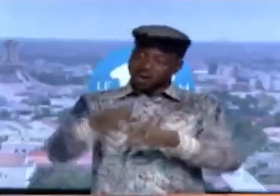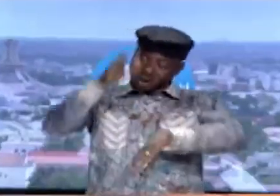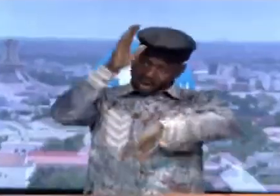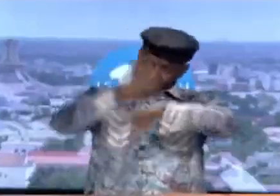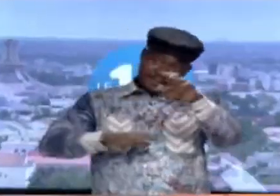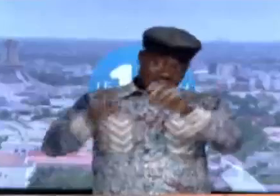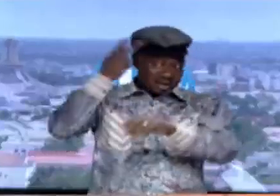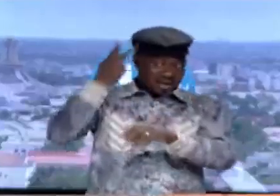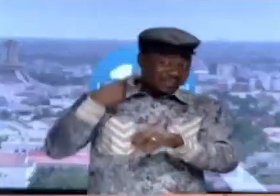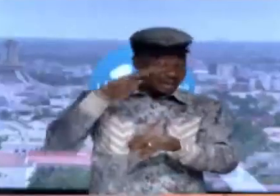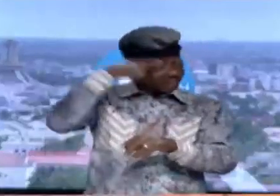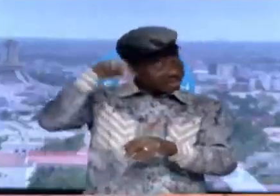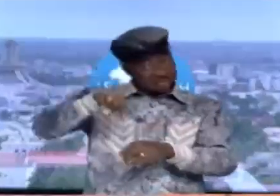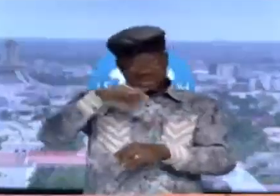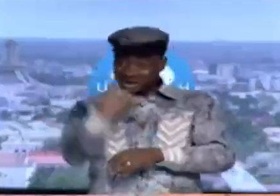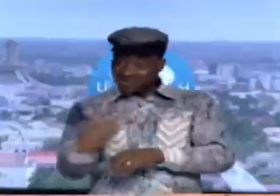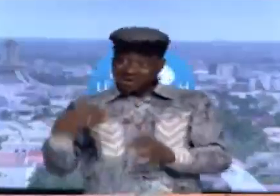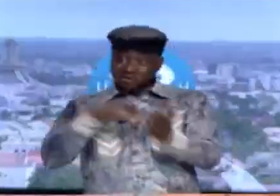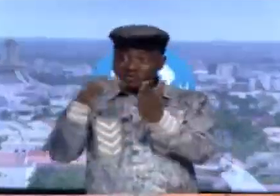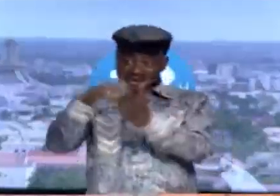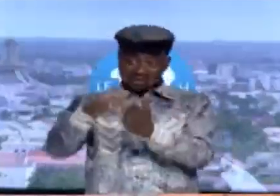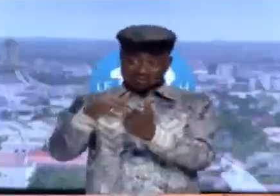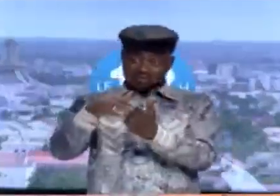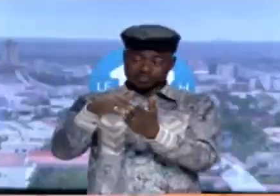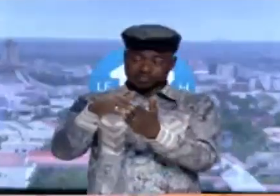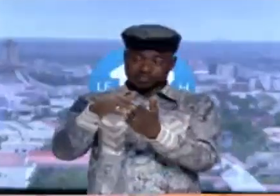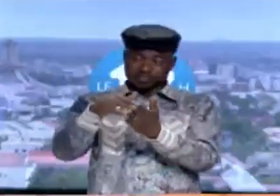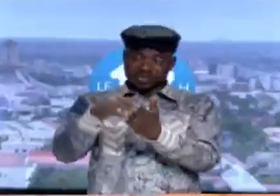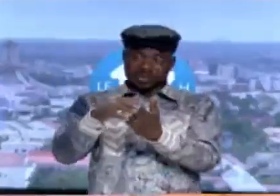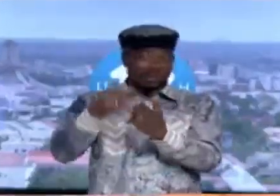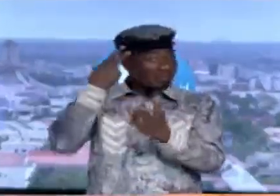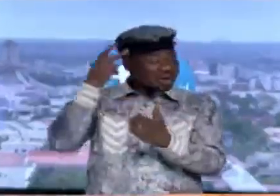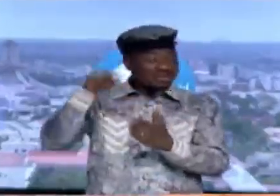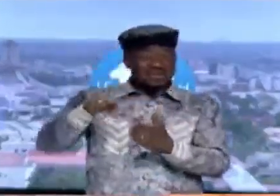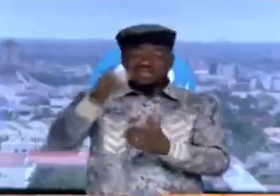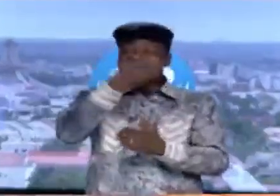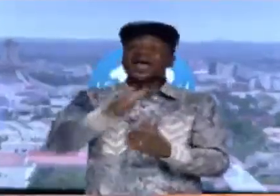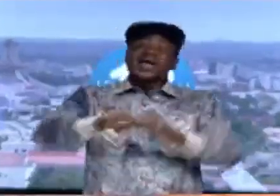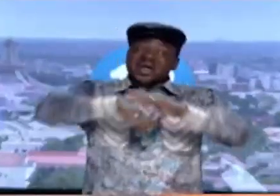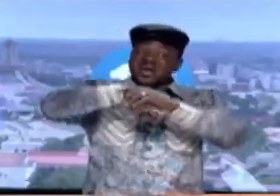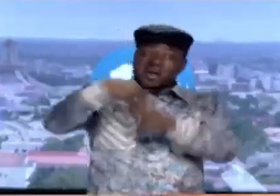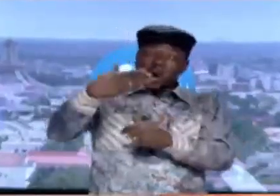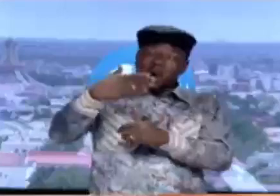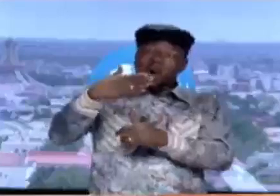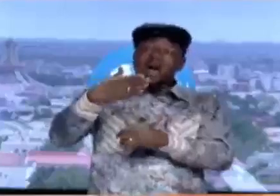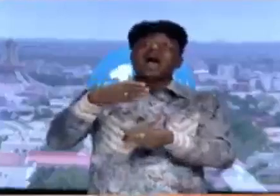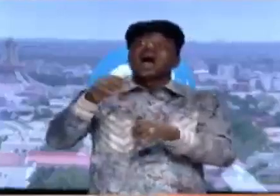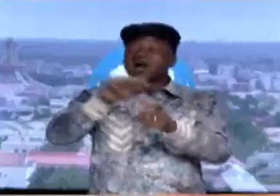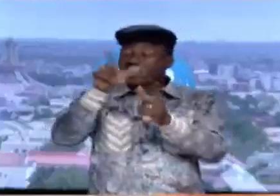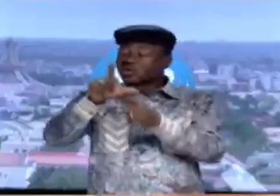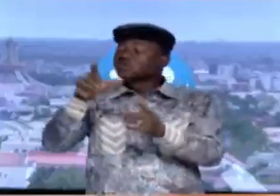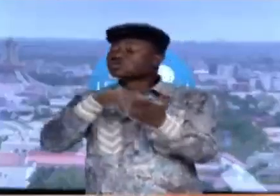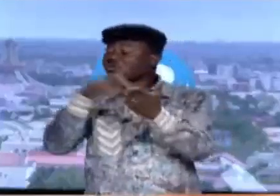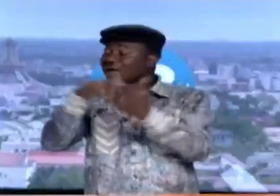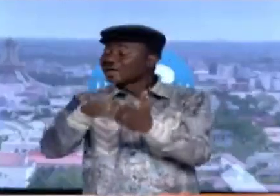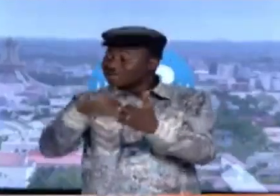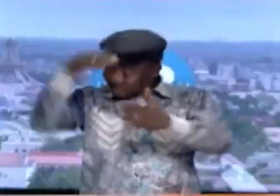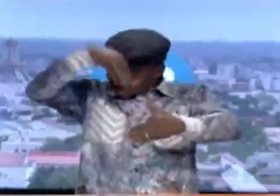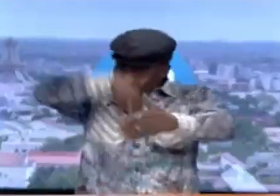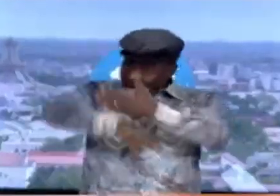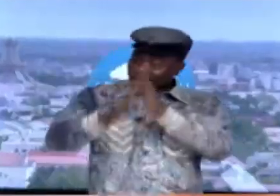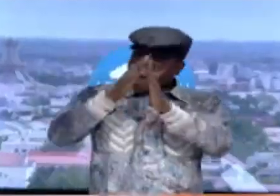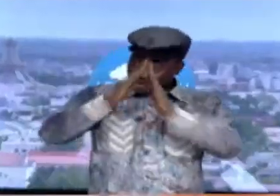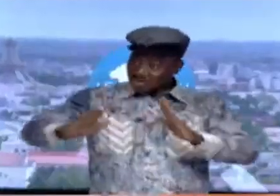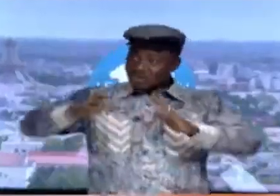l'enfant, souvent, on a l'impression que l'enfant c'est du dehors, alors que parfois c'est à l'intérieur. Donc nous accompagnons les familles